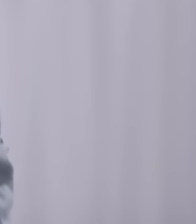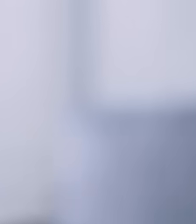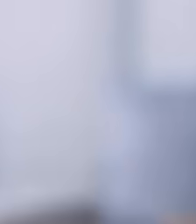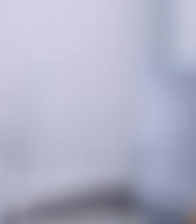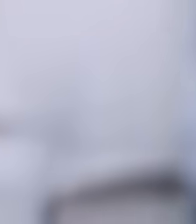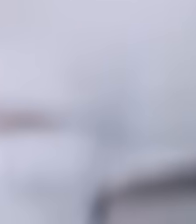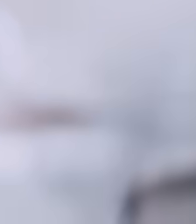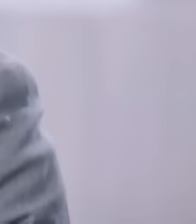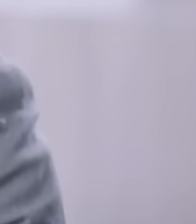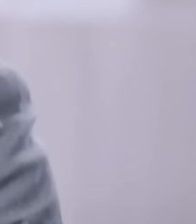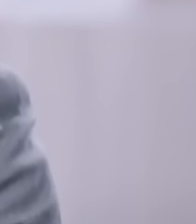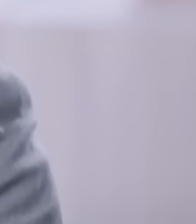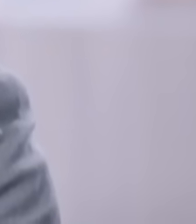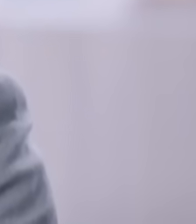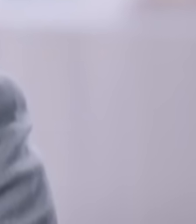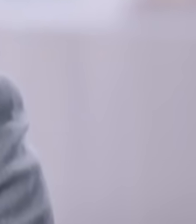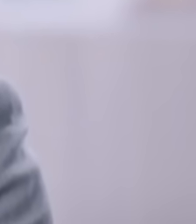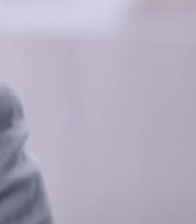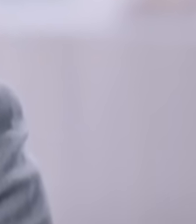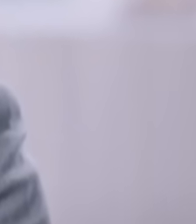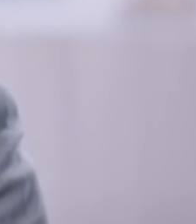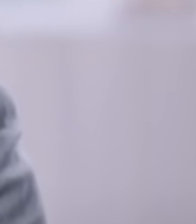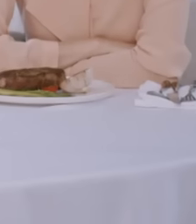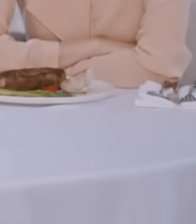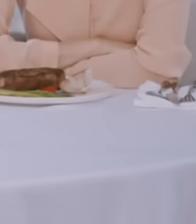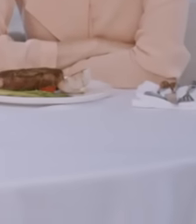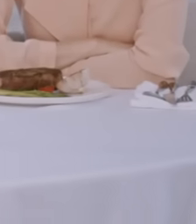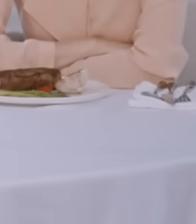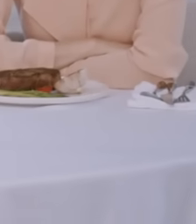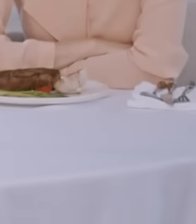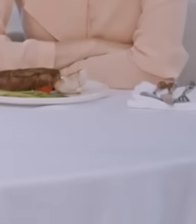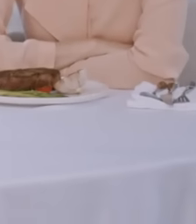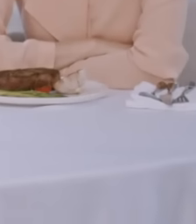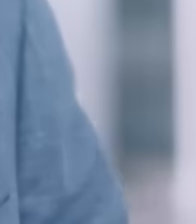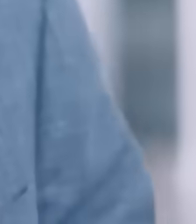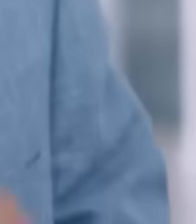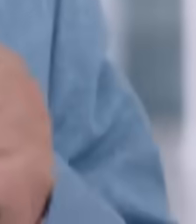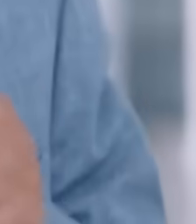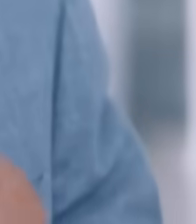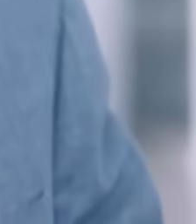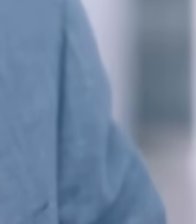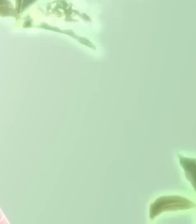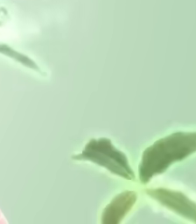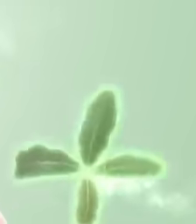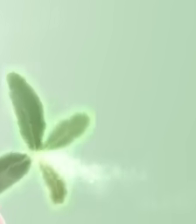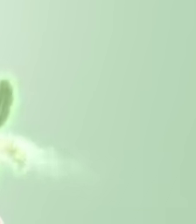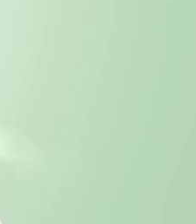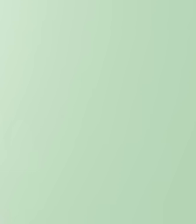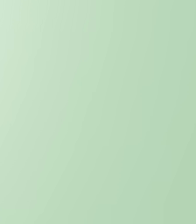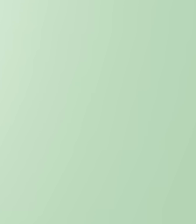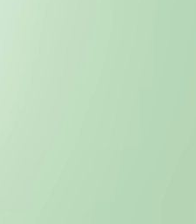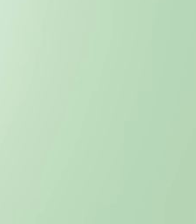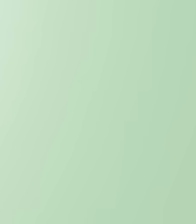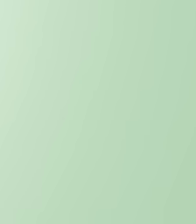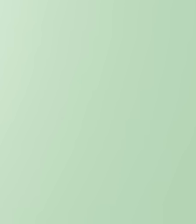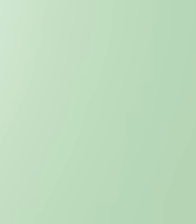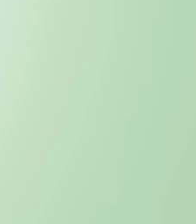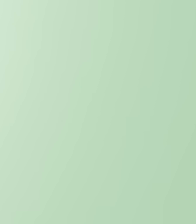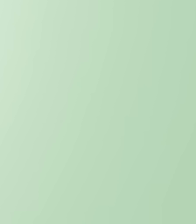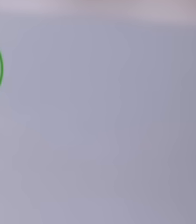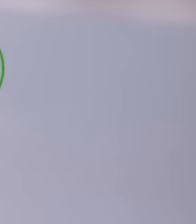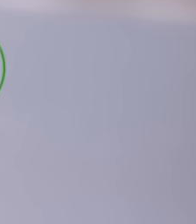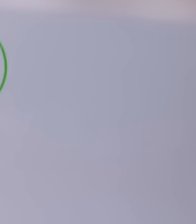아직도 선수시네요. 잇몸은 현약이거든요. 그럼요. 잇몸은 은퇴가 없으니까 잘 관리하세요. 염증은 줄여주고 잇몸